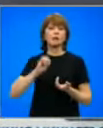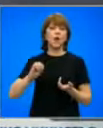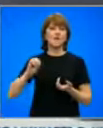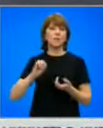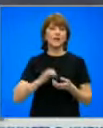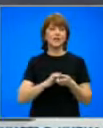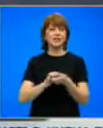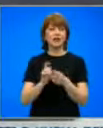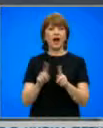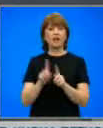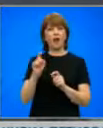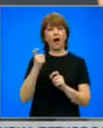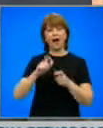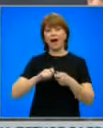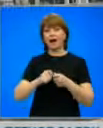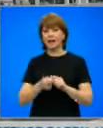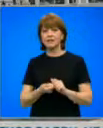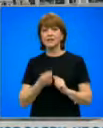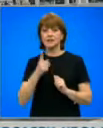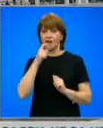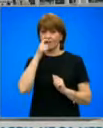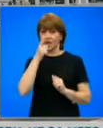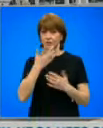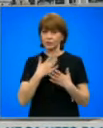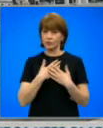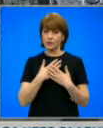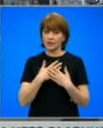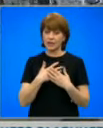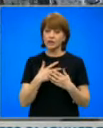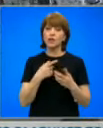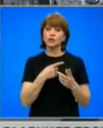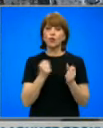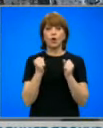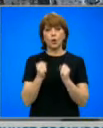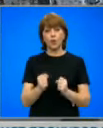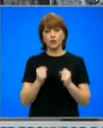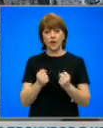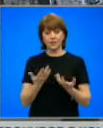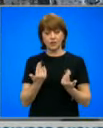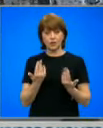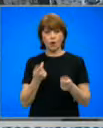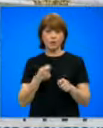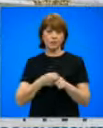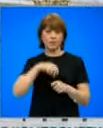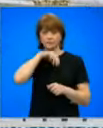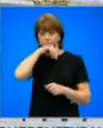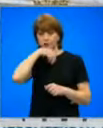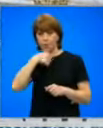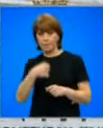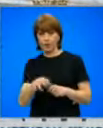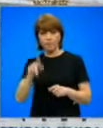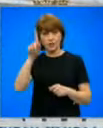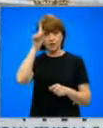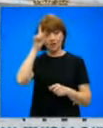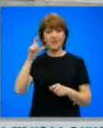гарант за нещата, които са важни за нас. Петков обяви, че очаква скоро да бъде обявен компромис между София и Скопие за две